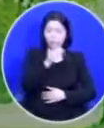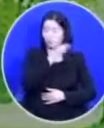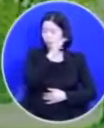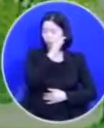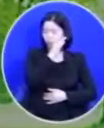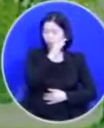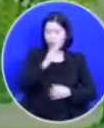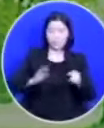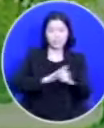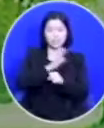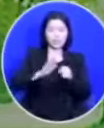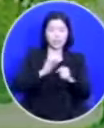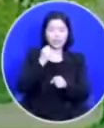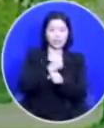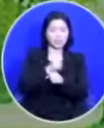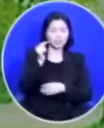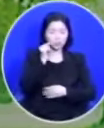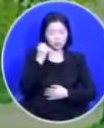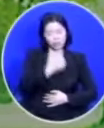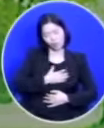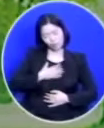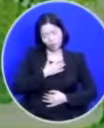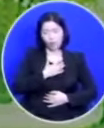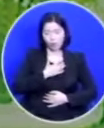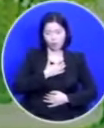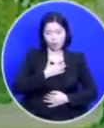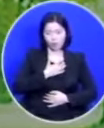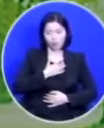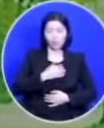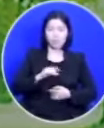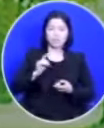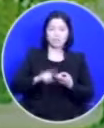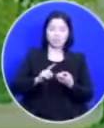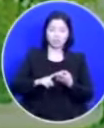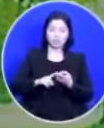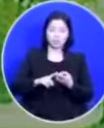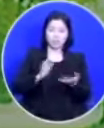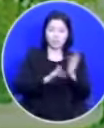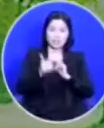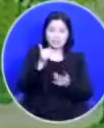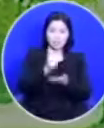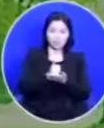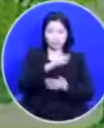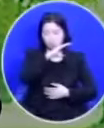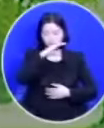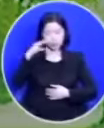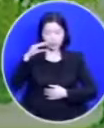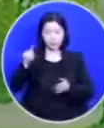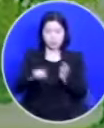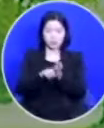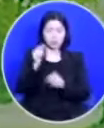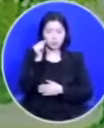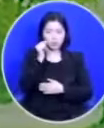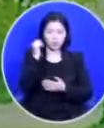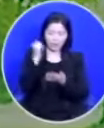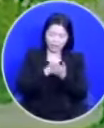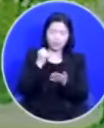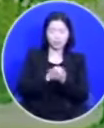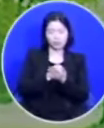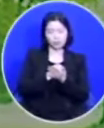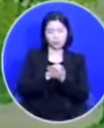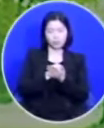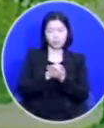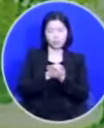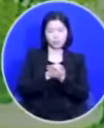사랑하지 못하는 게 너무 괴로워요 예수님 제대로 못 믿은 게 도움으로 무안 탈 거야